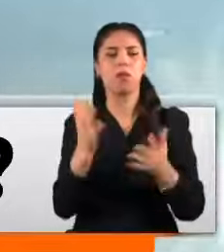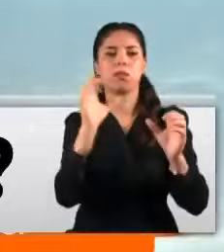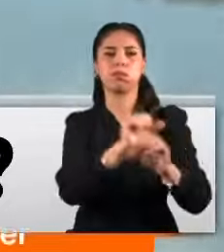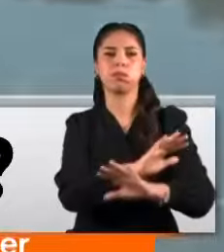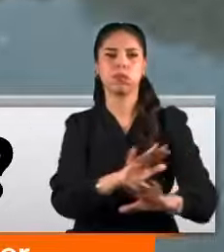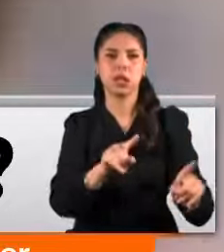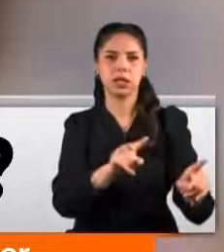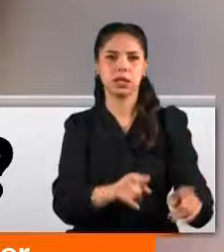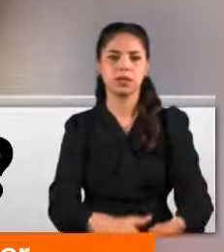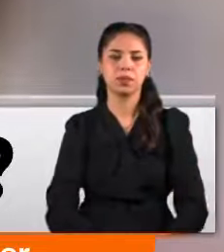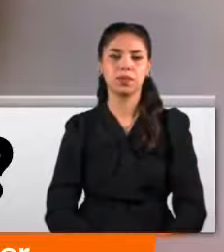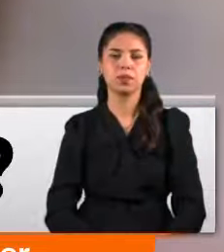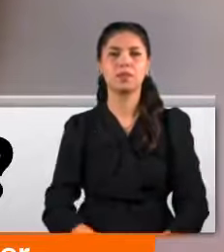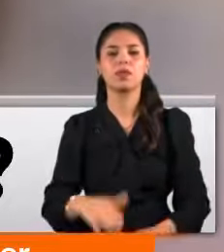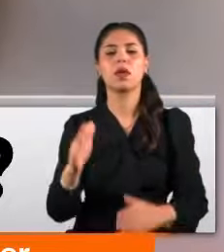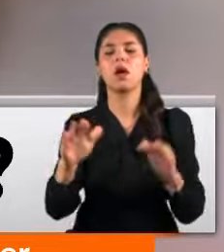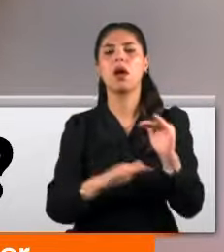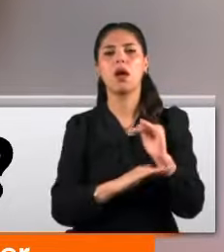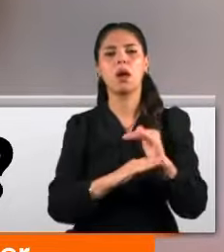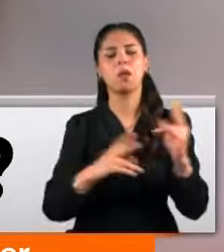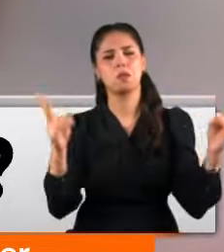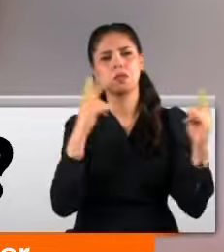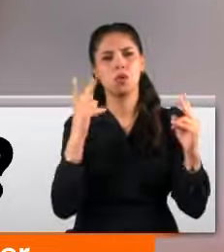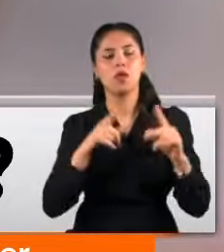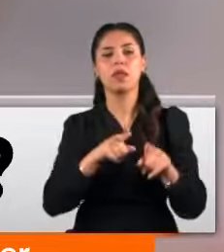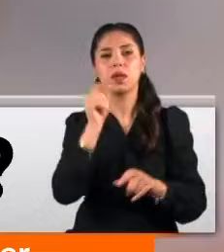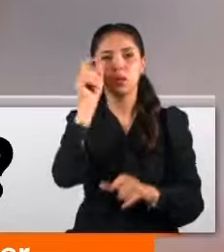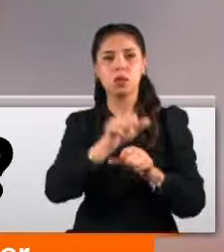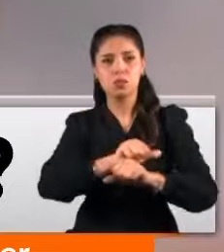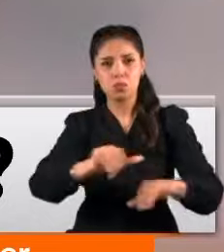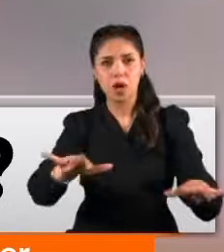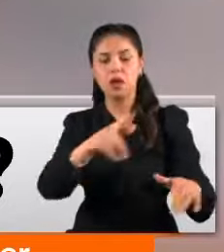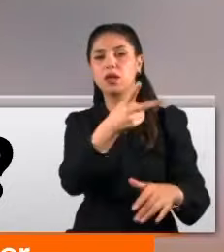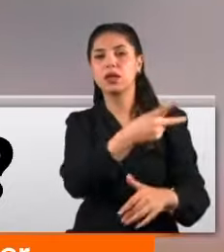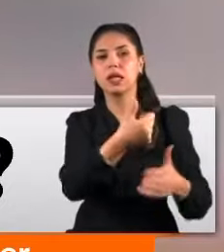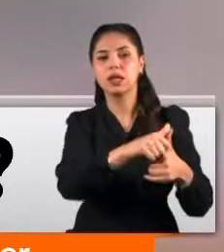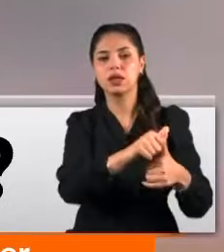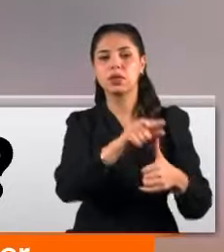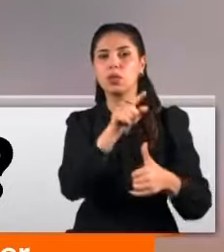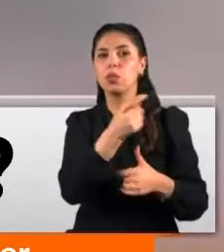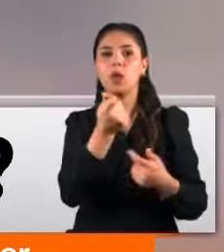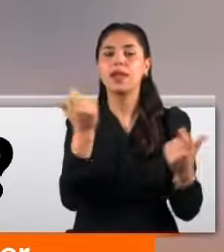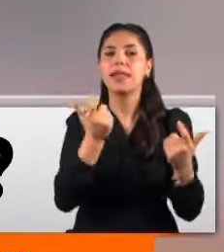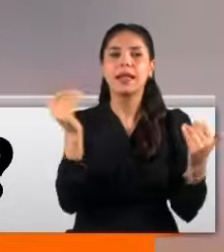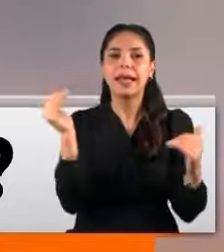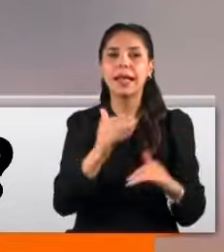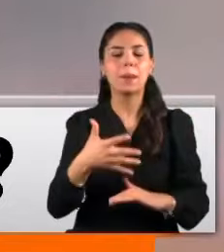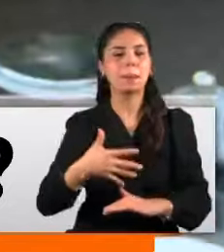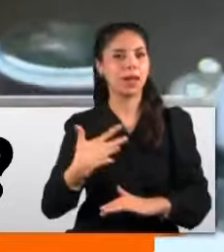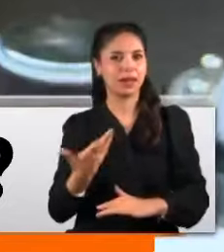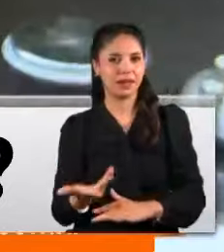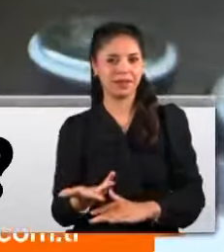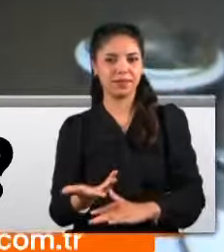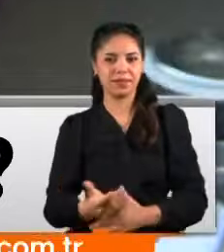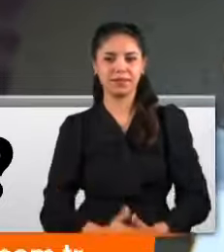geçirildi. Yaşadığı lüks hayatı takipçileriyle paylaşan Güngen çifti, herkese bu değirmenin suyu nereden geliyor dedirtti.